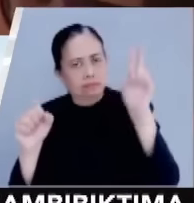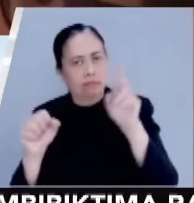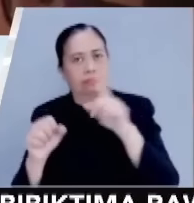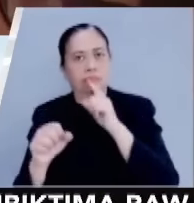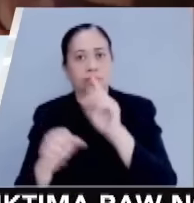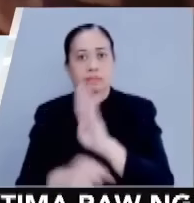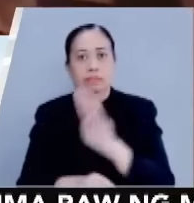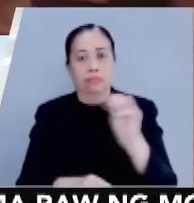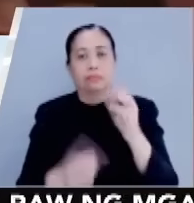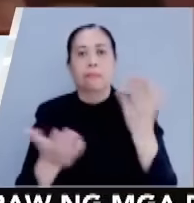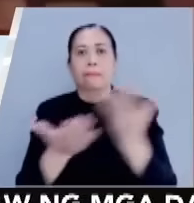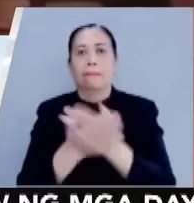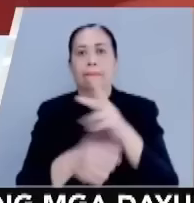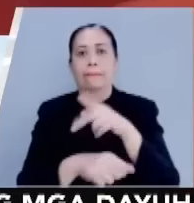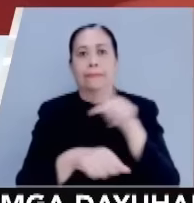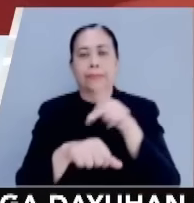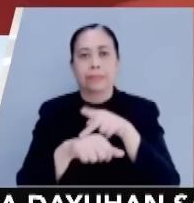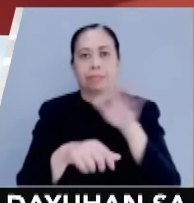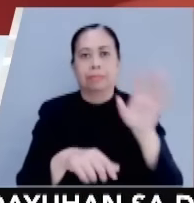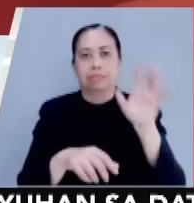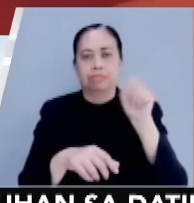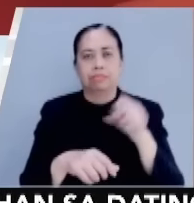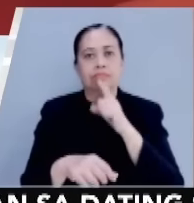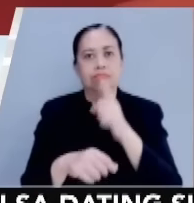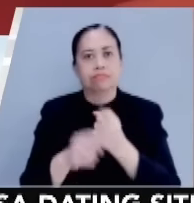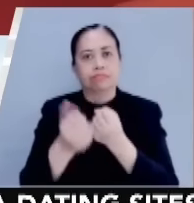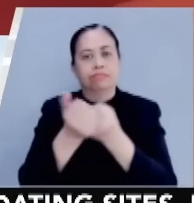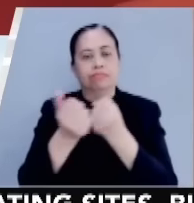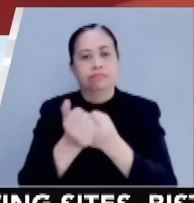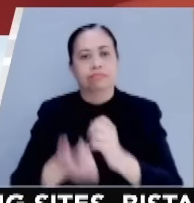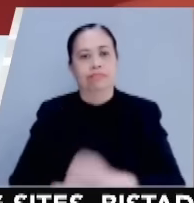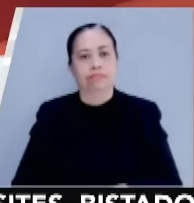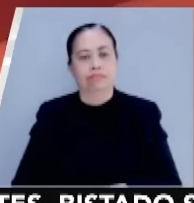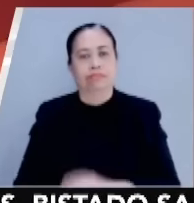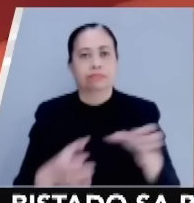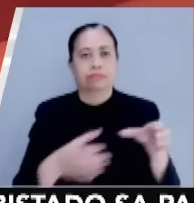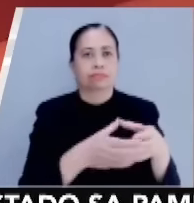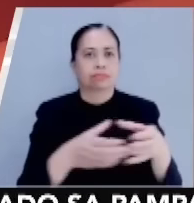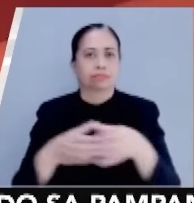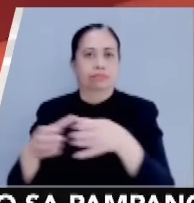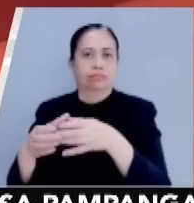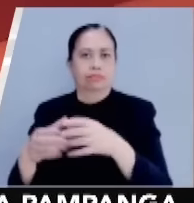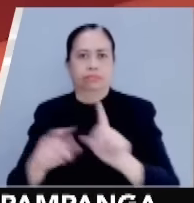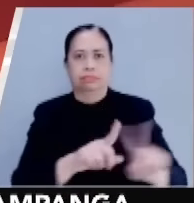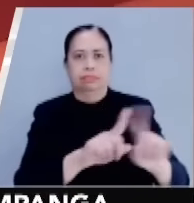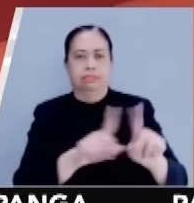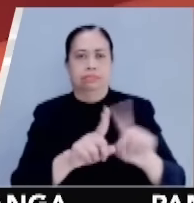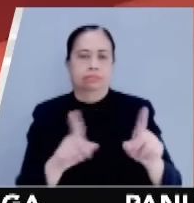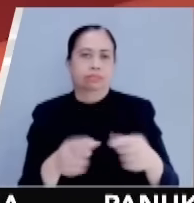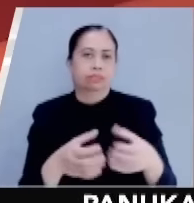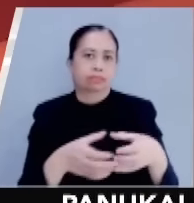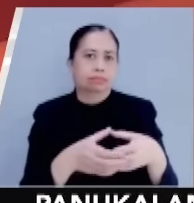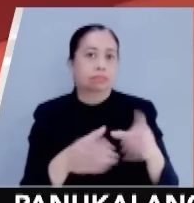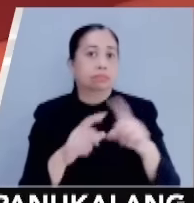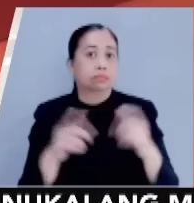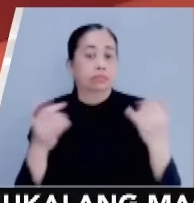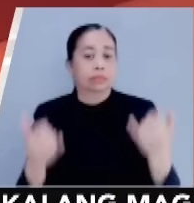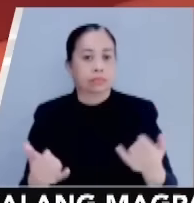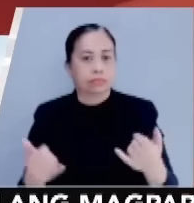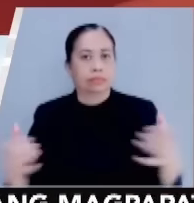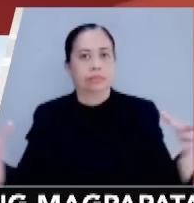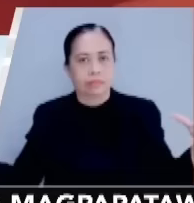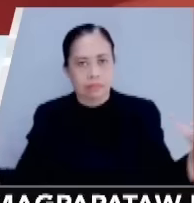po ang magpapaunlad sa buhay ng bawat Pilipino. Binubuo ng 5 iba't ibang partido ang Alyansa para sa Bagong Pilipinas. Pero ngayong araw,